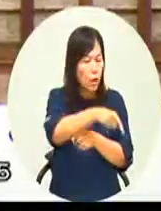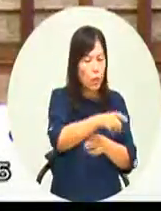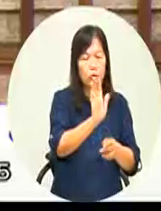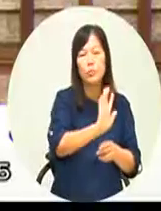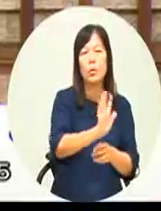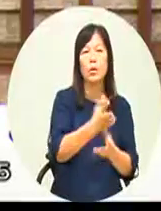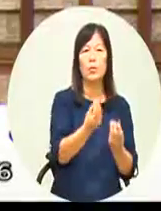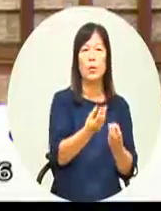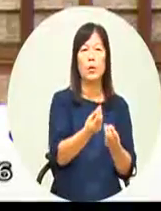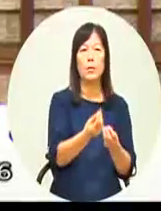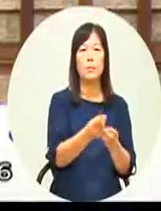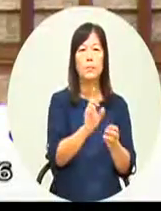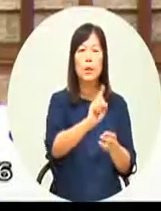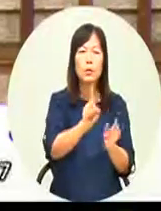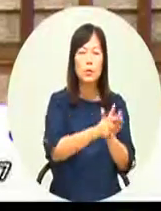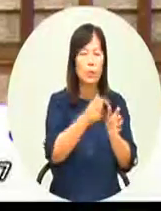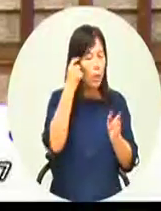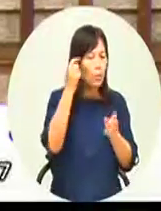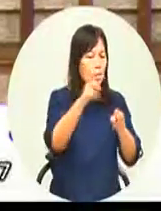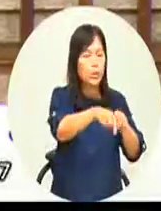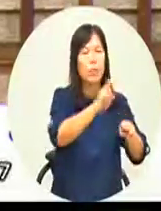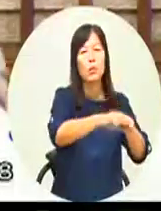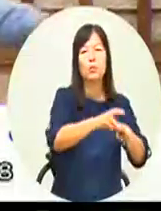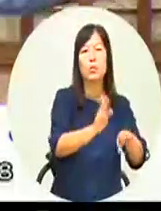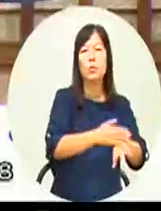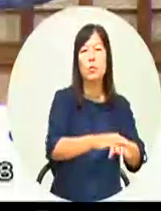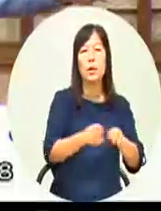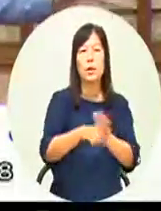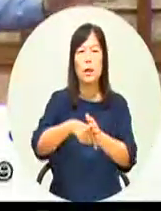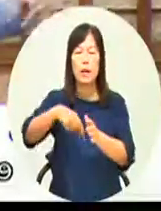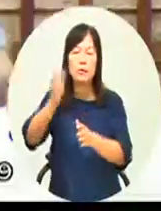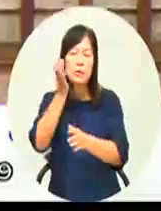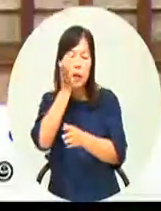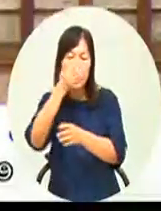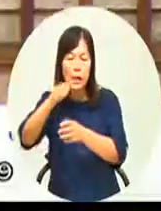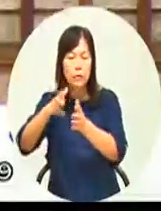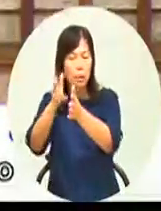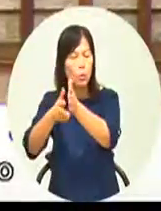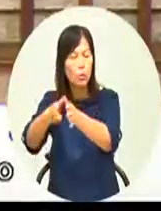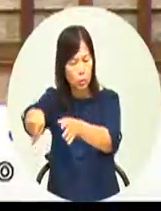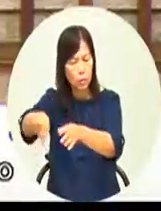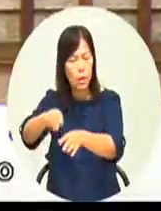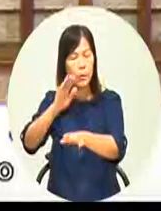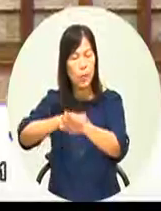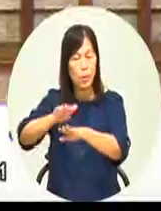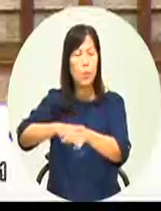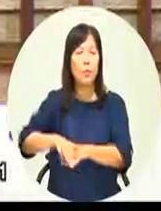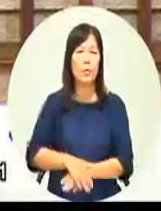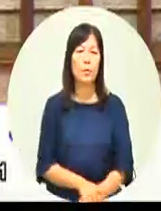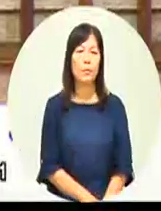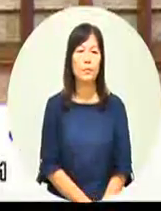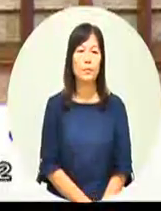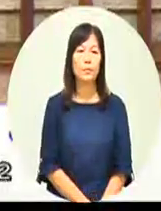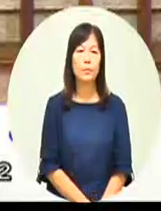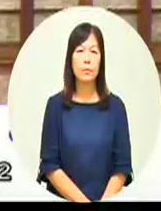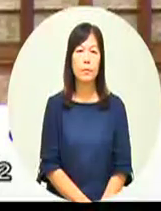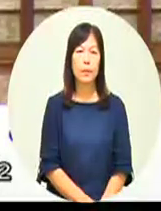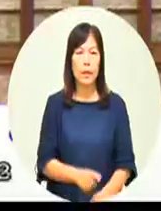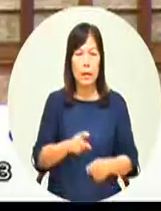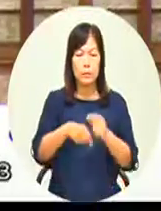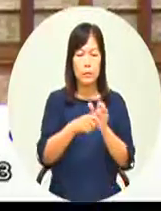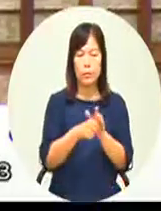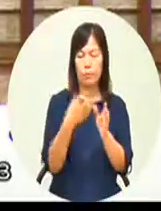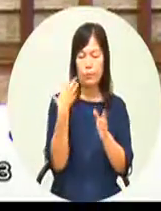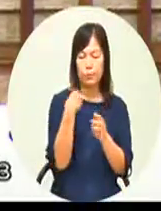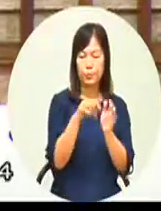什么？因为人没去遐济啦，大部分人还是会选择到冈山火车站啦。好，就在地的市民